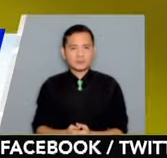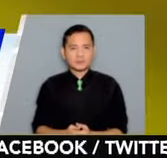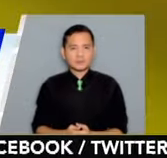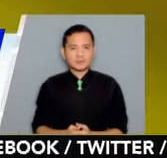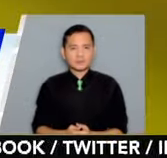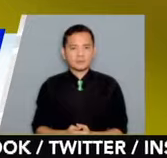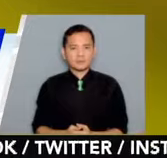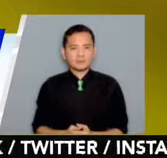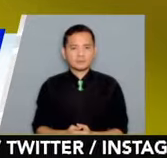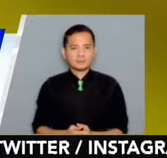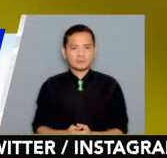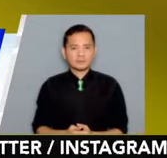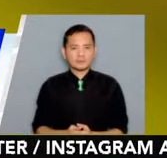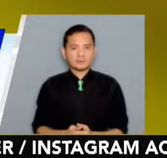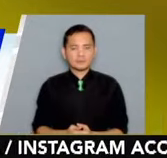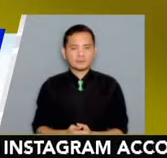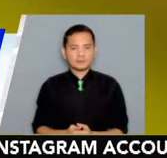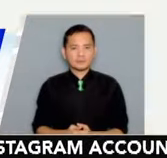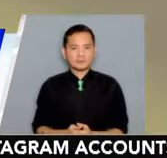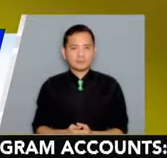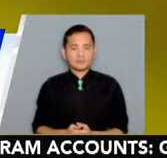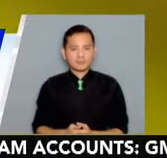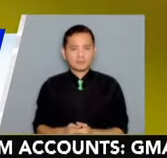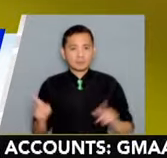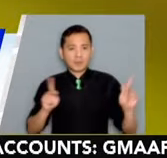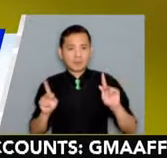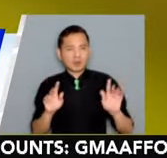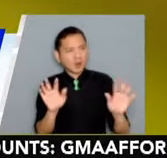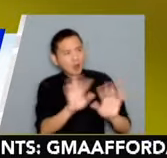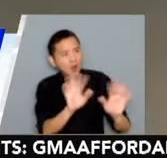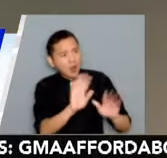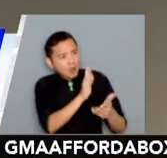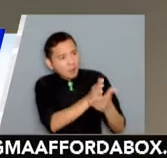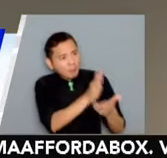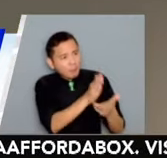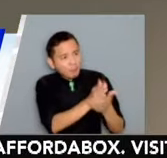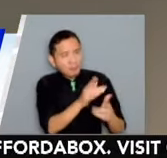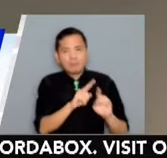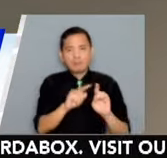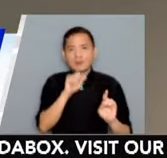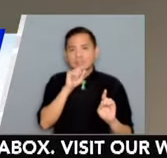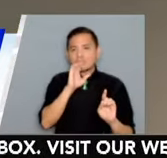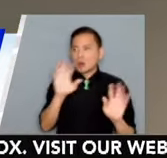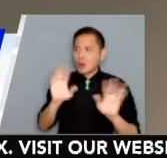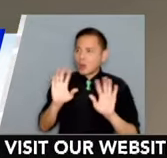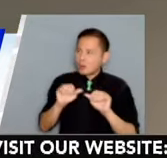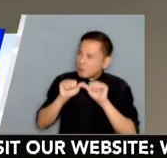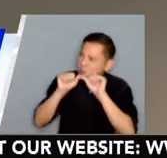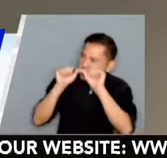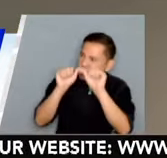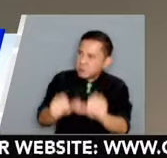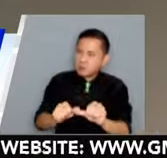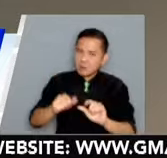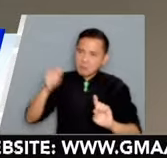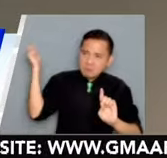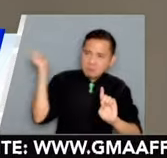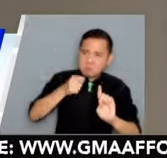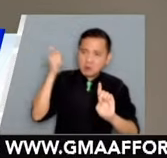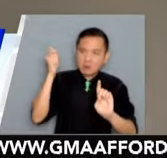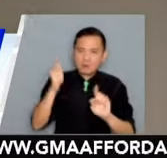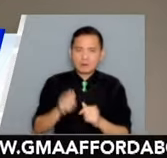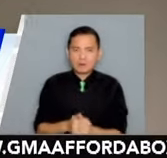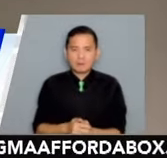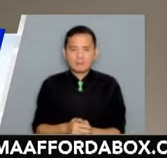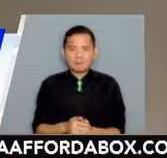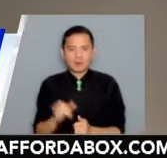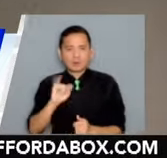Sinubukan siyang pigilan ng mga kapitbahay pero hindi siya tumigil. Maya-maya pa, tinusok naman niya ang kuting sa katawan. Paliwanag